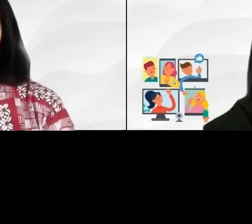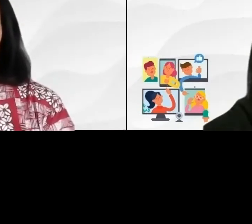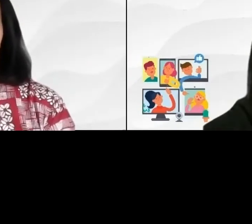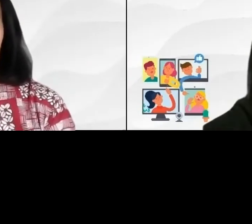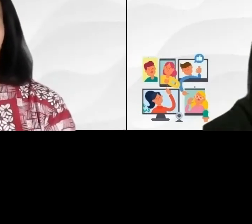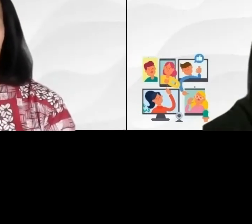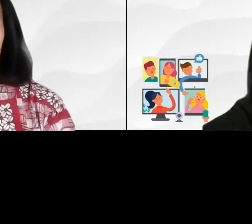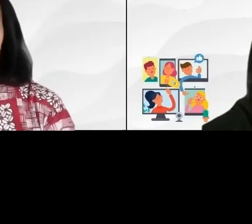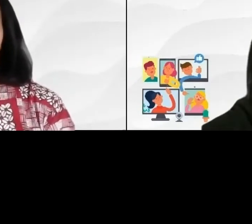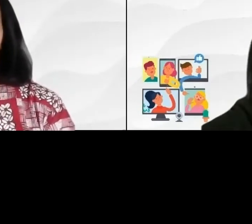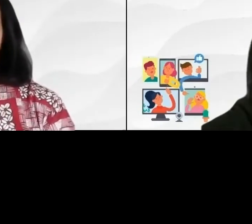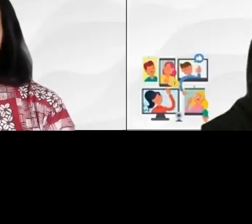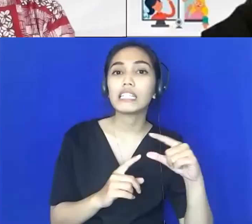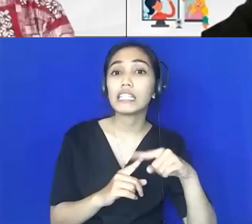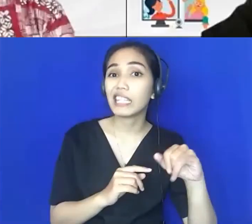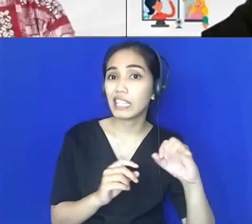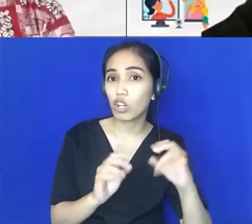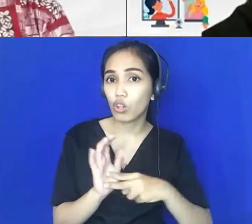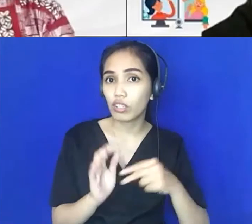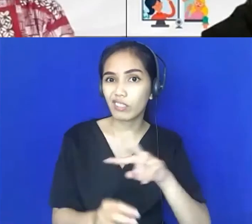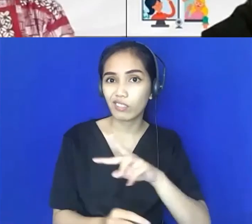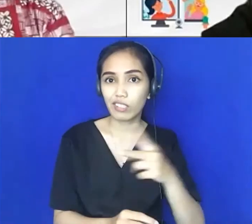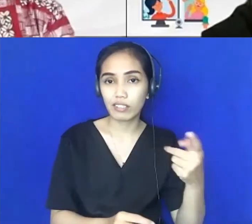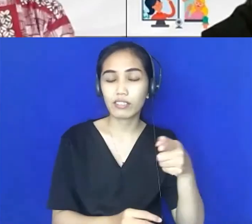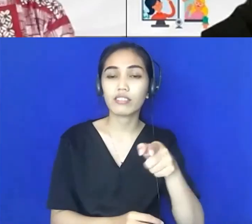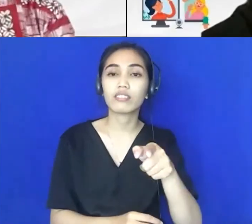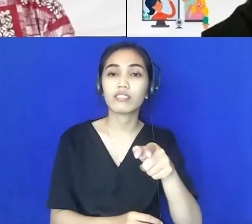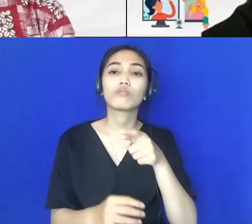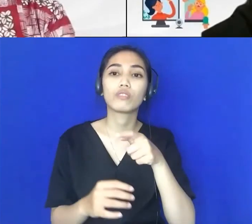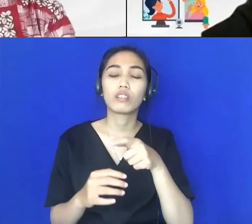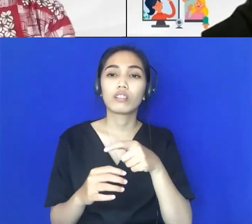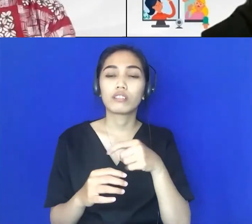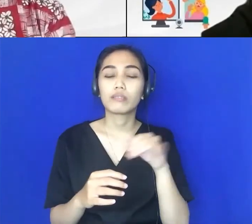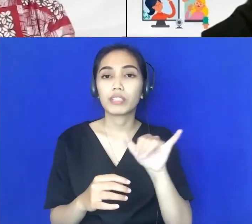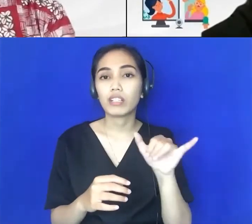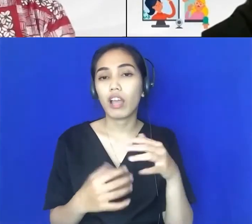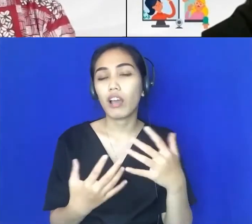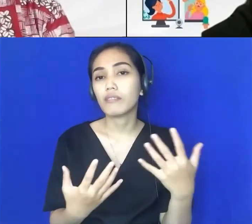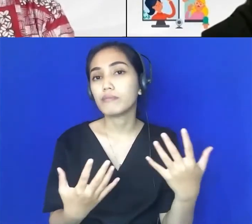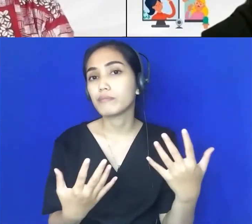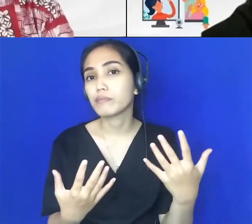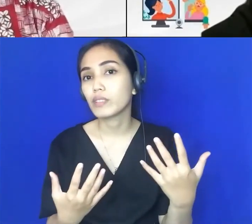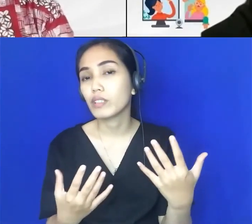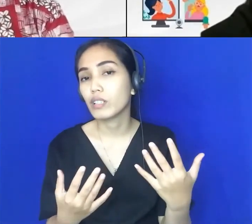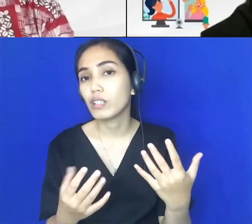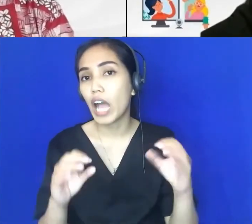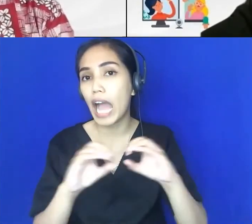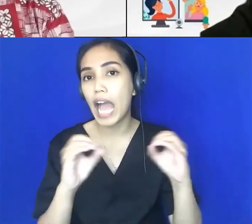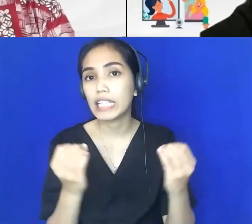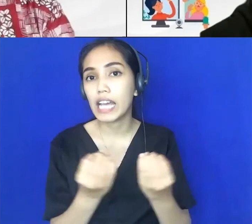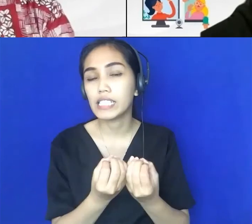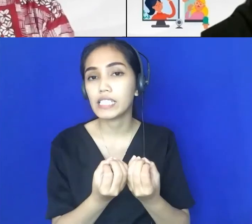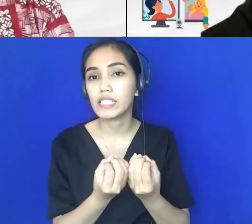inisiatif global yang kalau nggak salah sudah diluncurkan sekitar hampir 10 tahun yang lalu ya Bu Kus mungkin. Dan